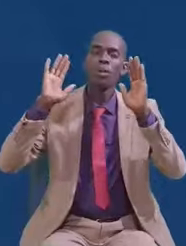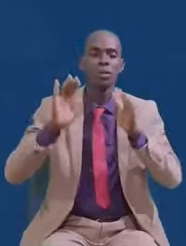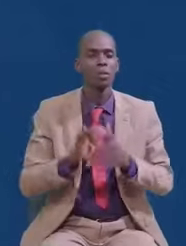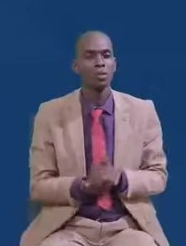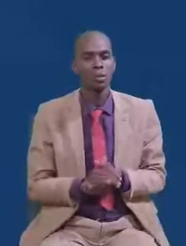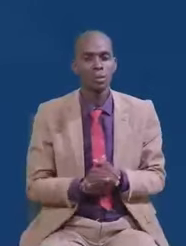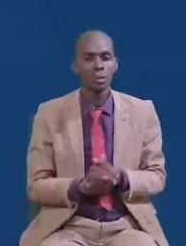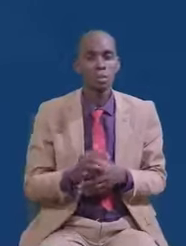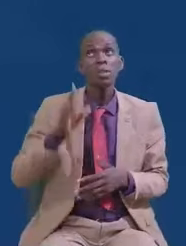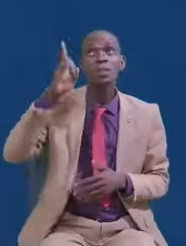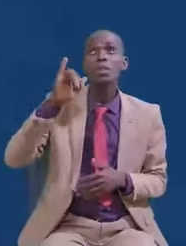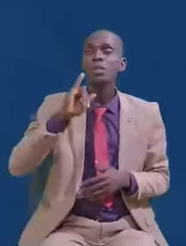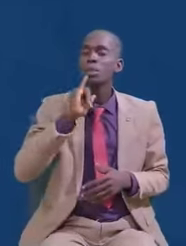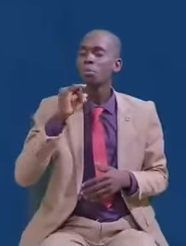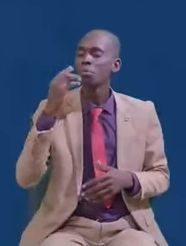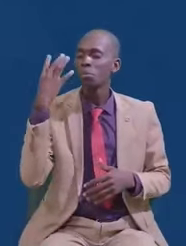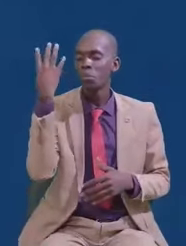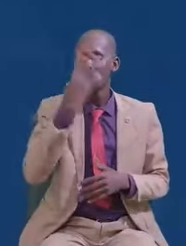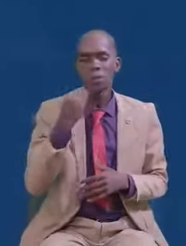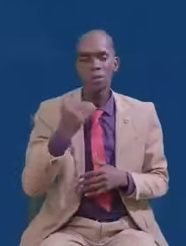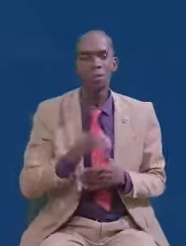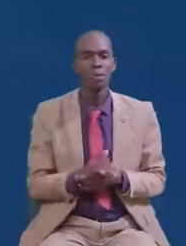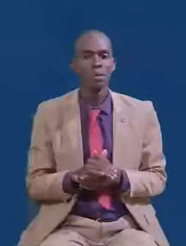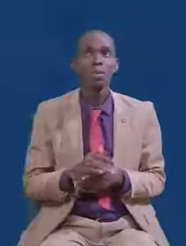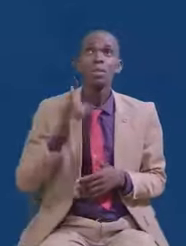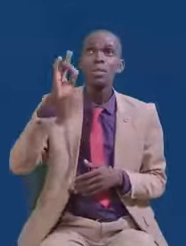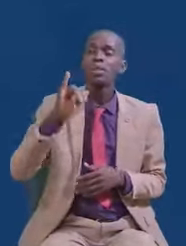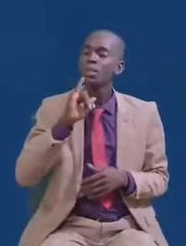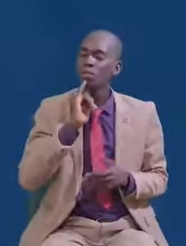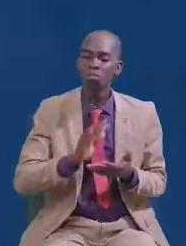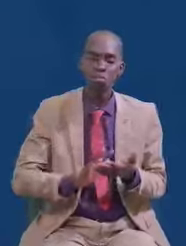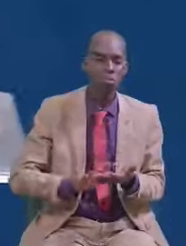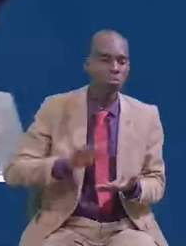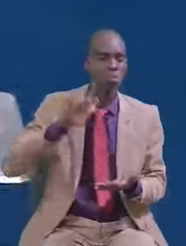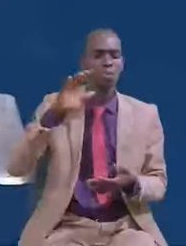Vraiment, c'est merveilleux. Il est glorieux.